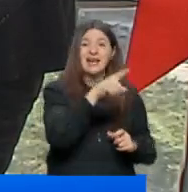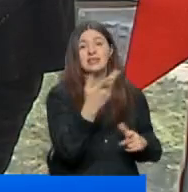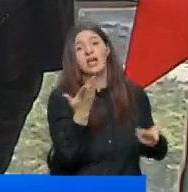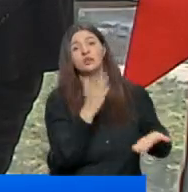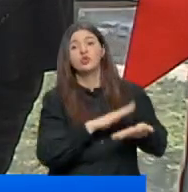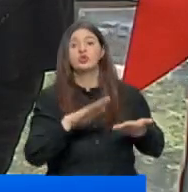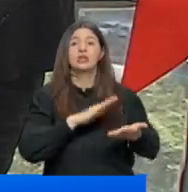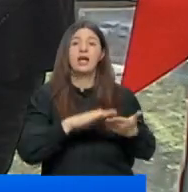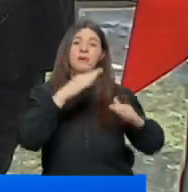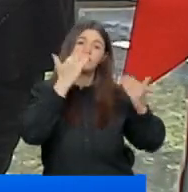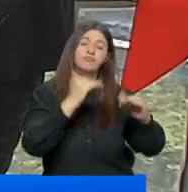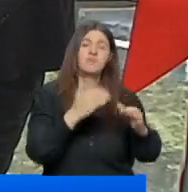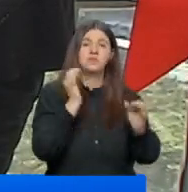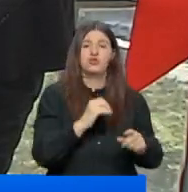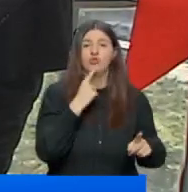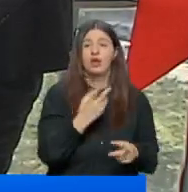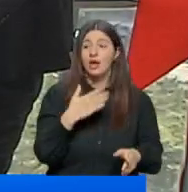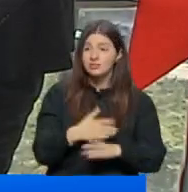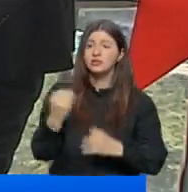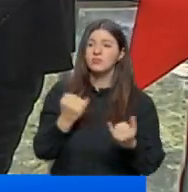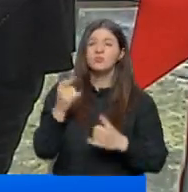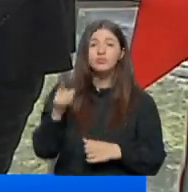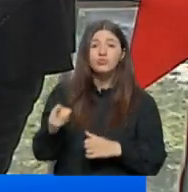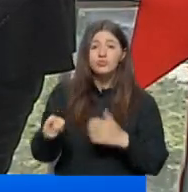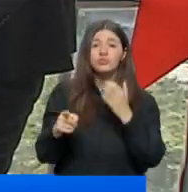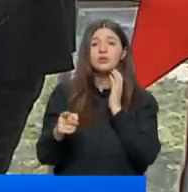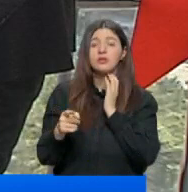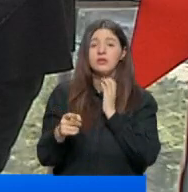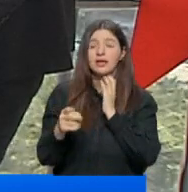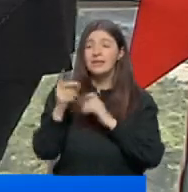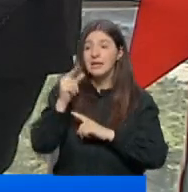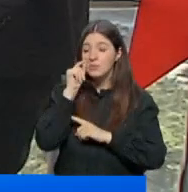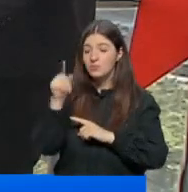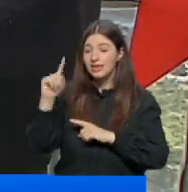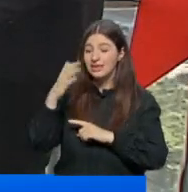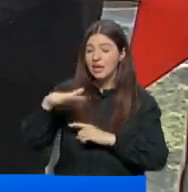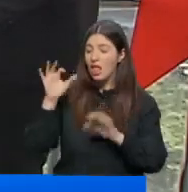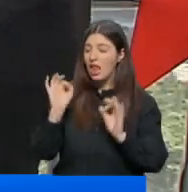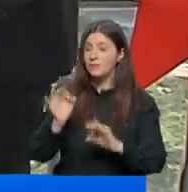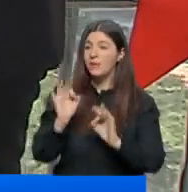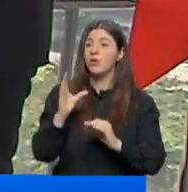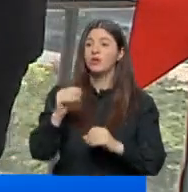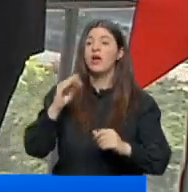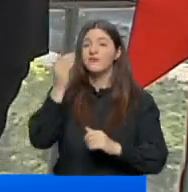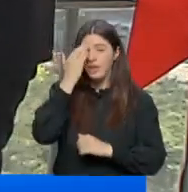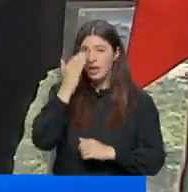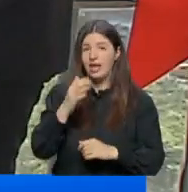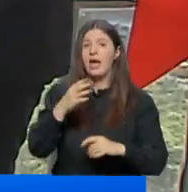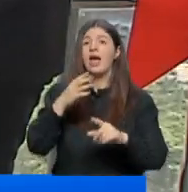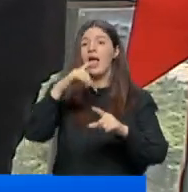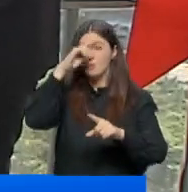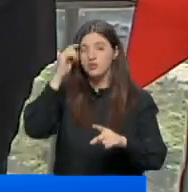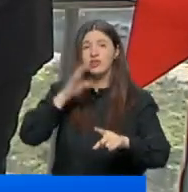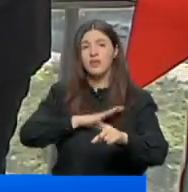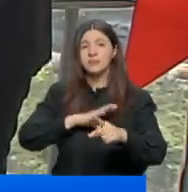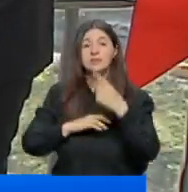ancak enflasyonda bir dizginlenme. Ya işte esas tartışmamız gereken şey de bu İlker Bey. Bu iktidar sürekli olarak yoksula, emekçiye